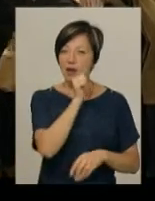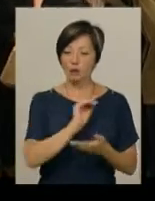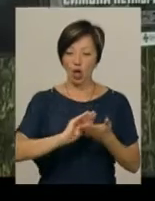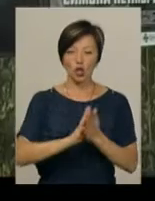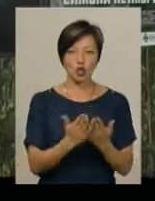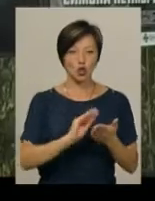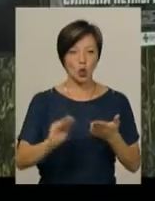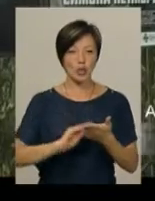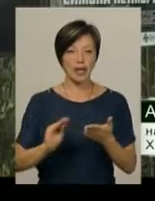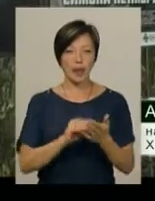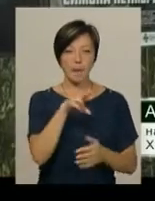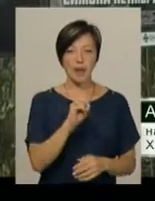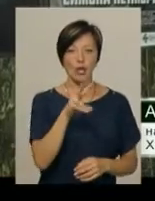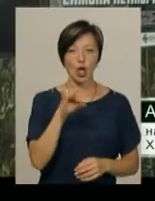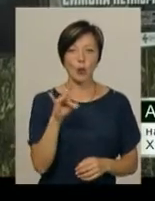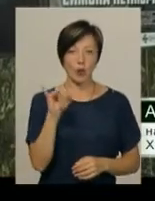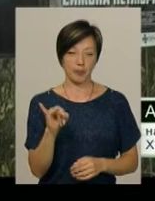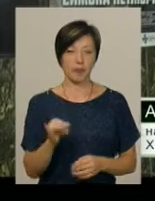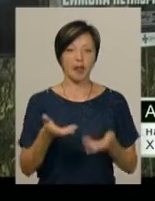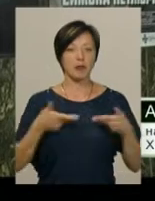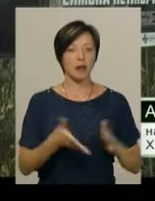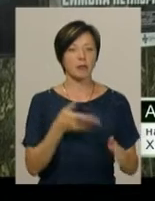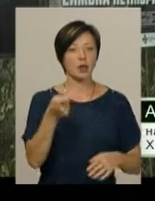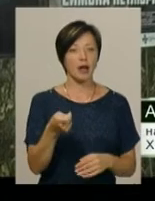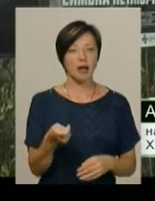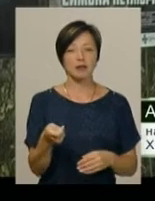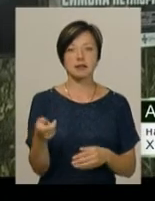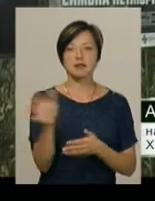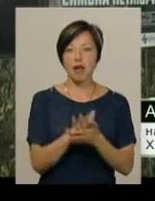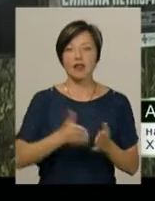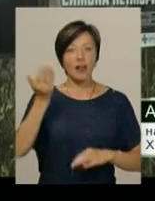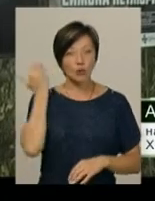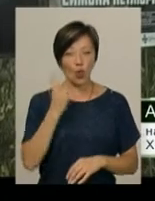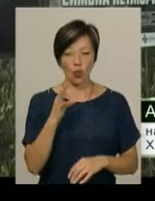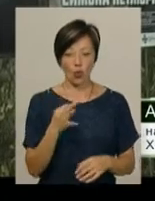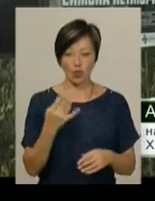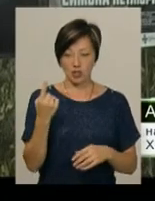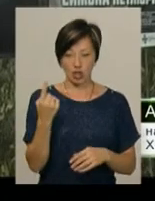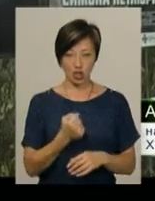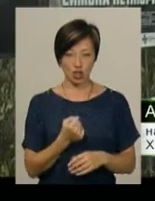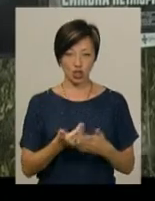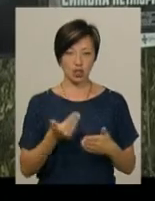Петлюри. Ми подали заявку досить таки давно, але буквально за тиждень